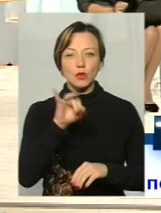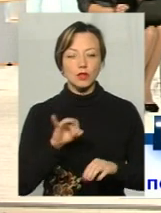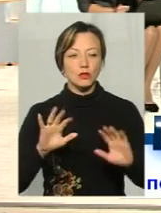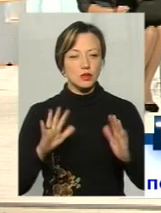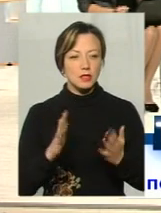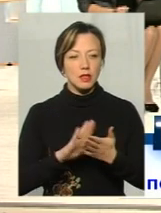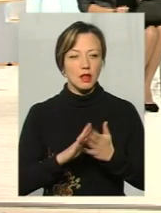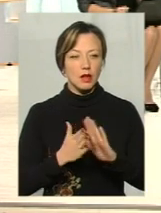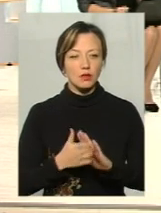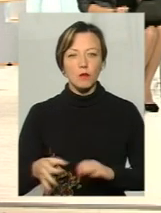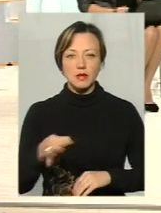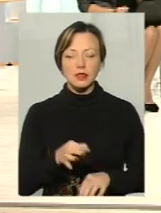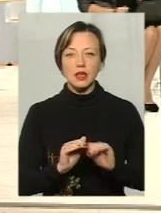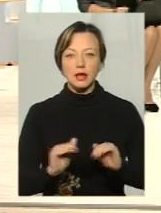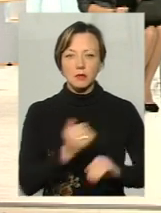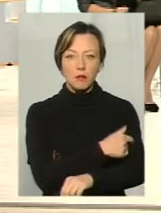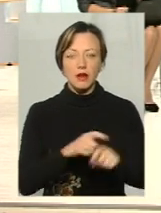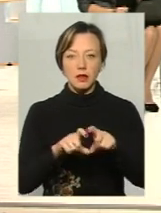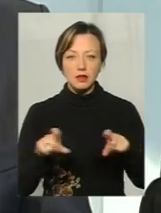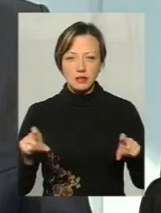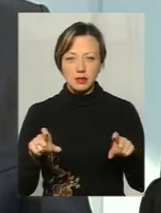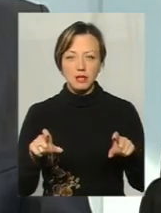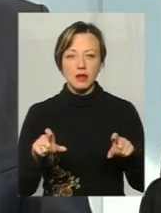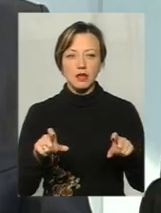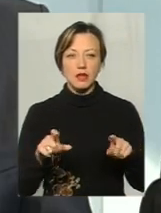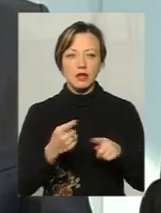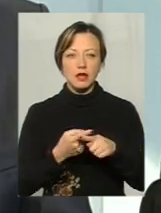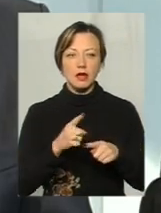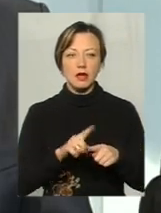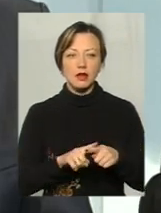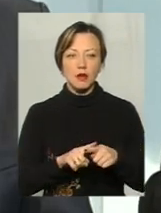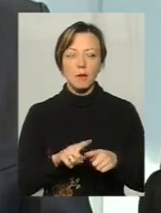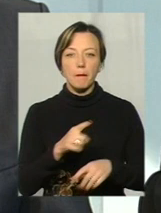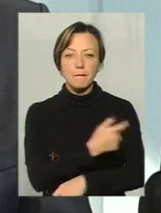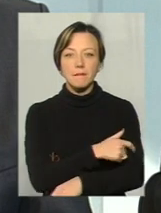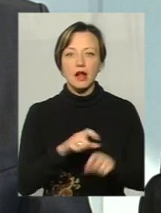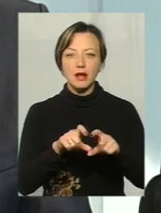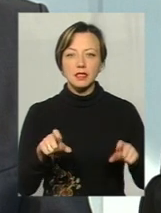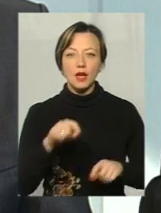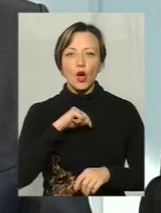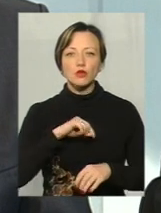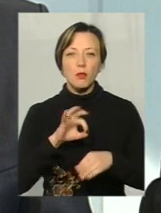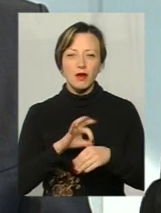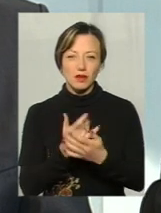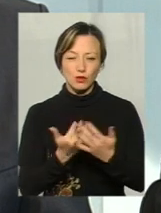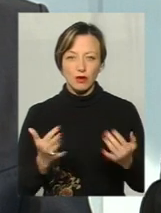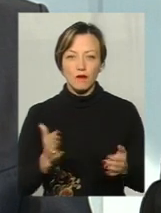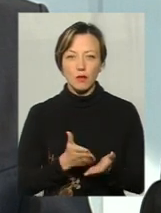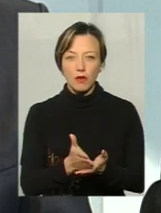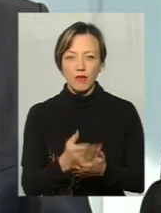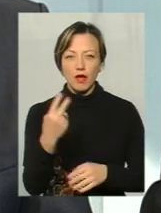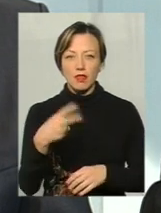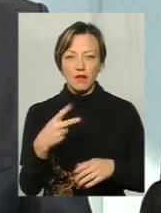областная детская больница – это больница такого соматического профиля. И 20